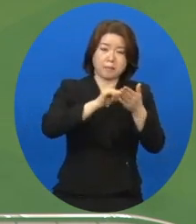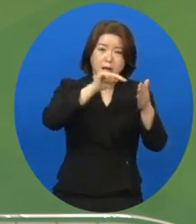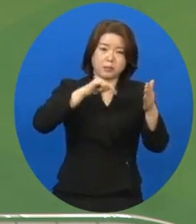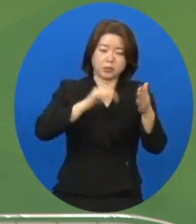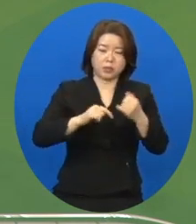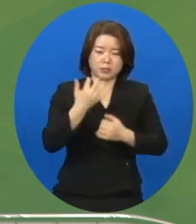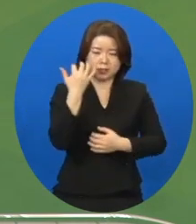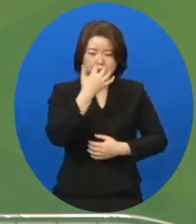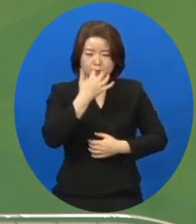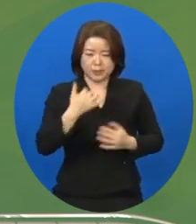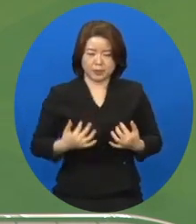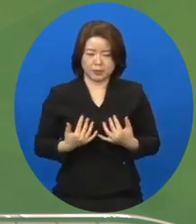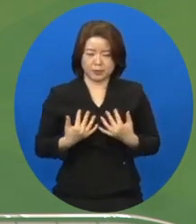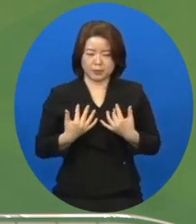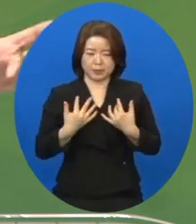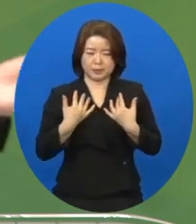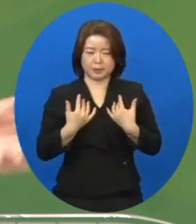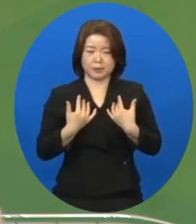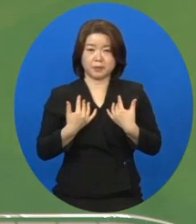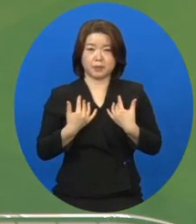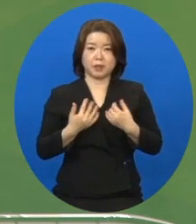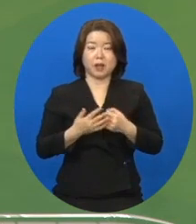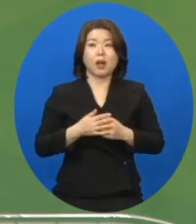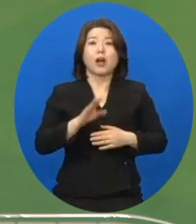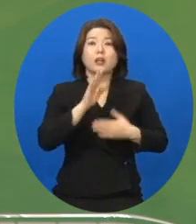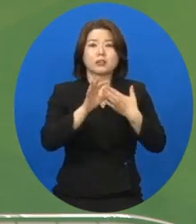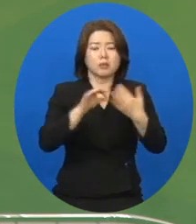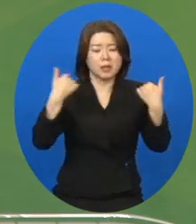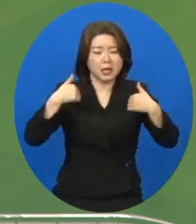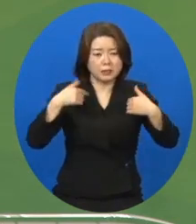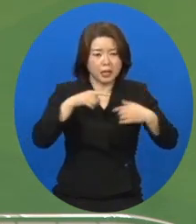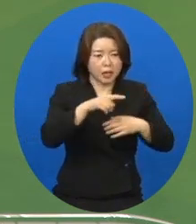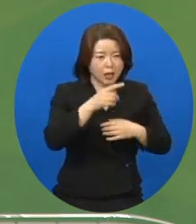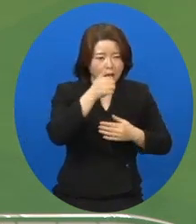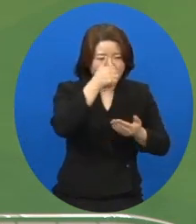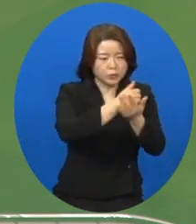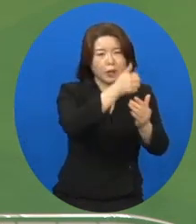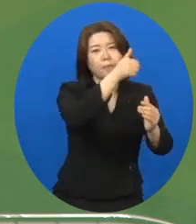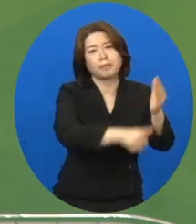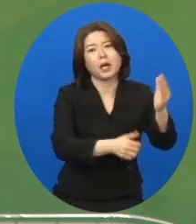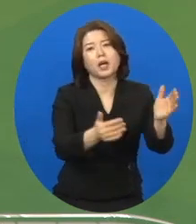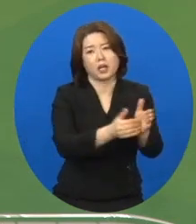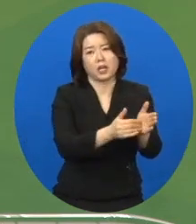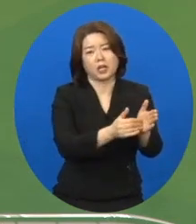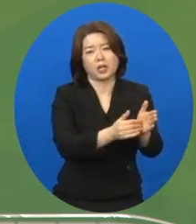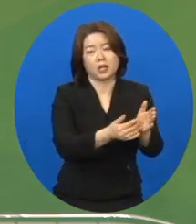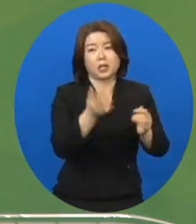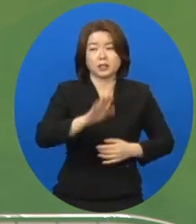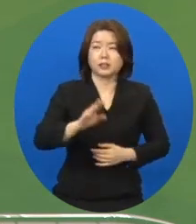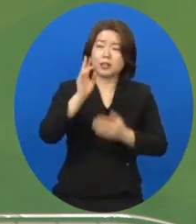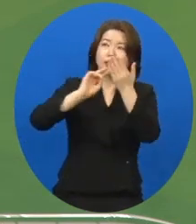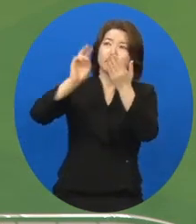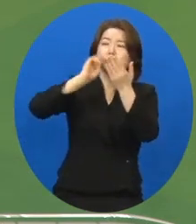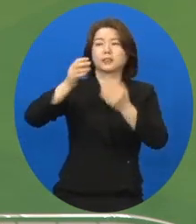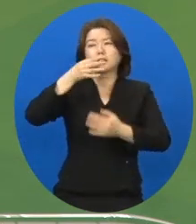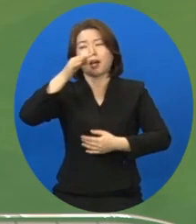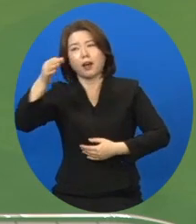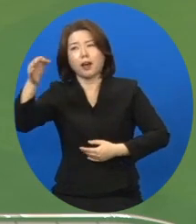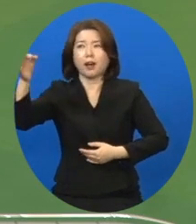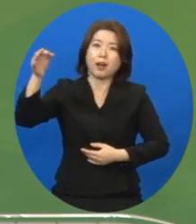생각이 확 치밀어. 항상 그러면 음란에 무너졌다. 근데 찬송을 부르기 시작한